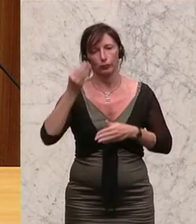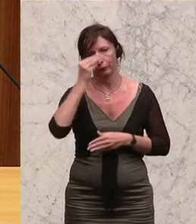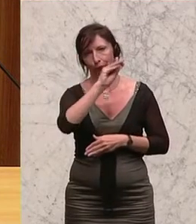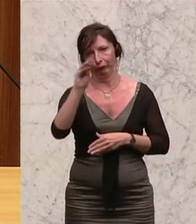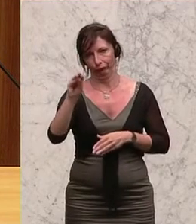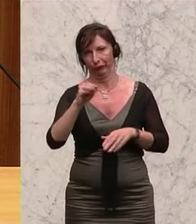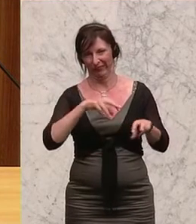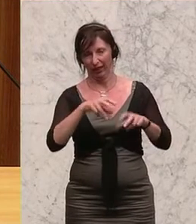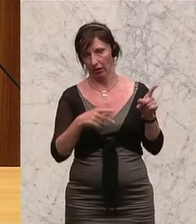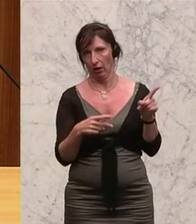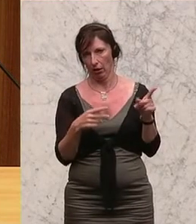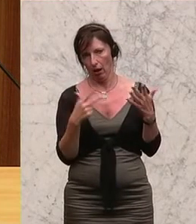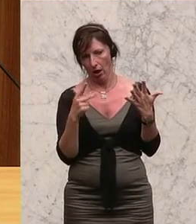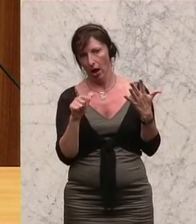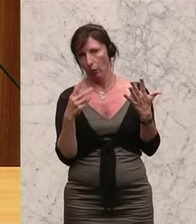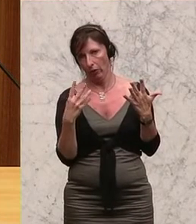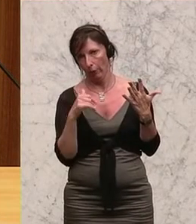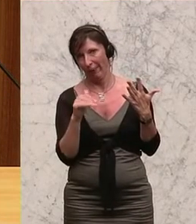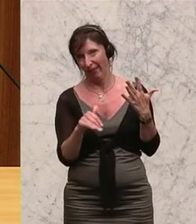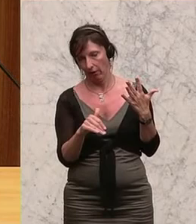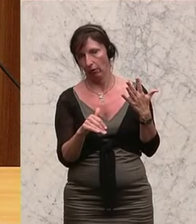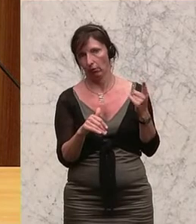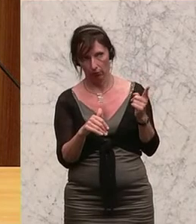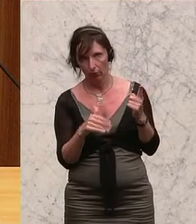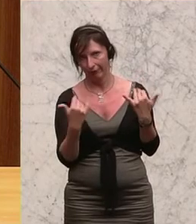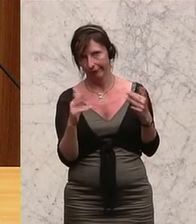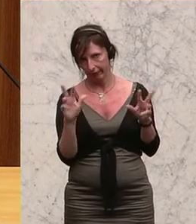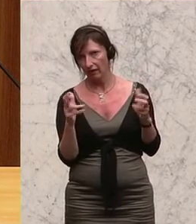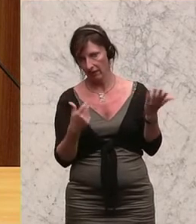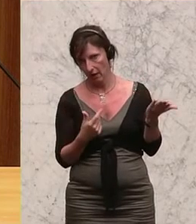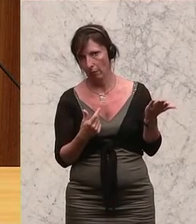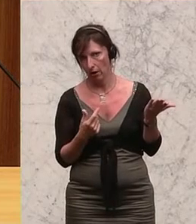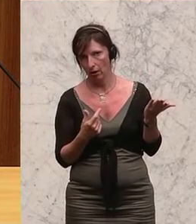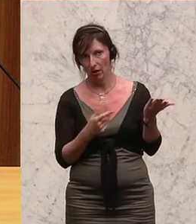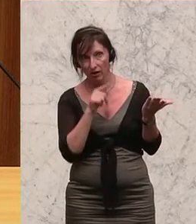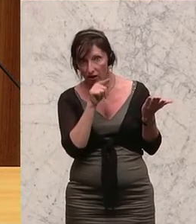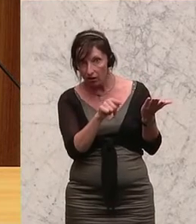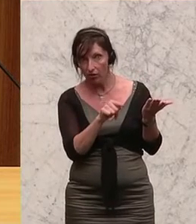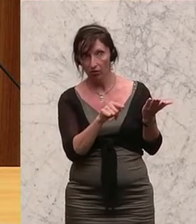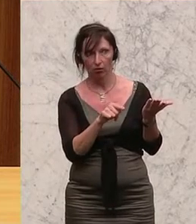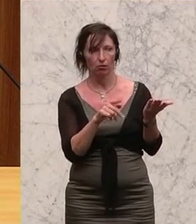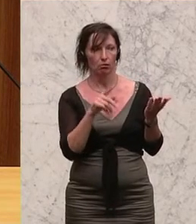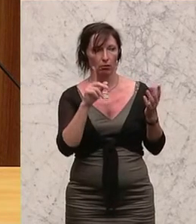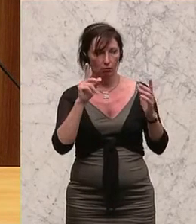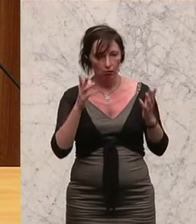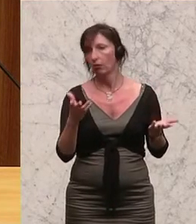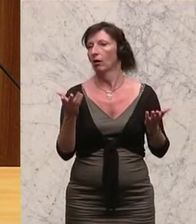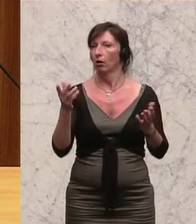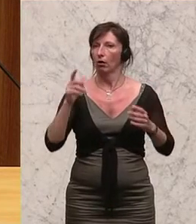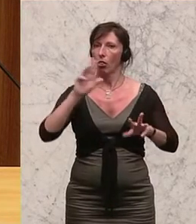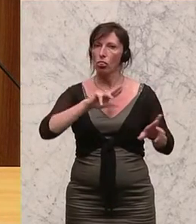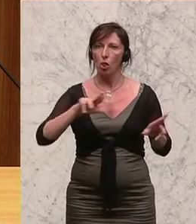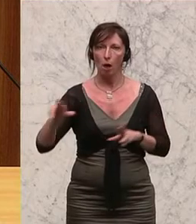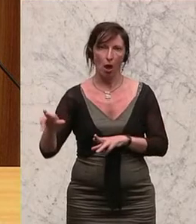Griechenland, diese 8,9 Milliarden, um die es da geht, von denen würde sich ein ordentlicher Kaufmann